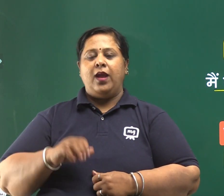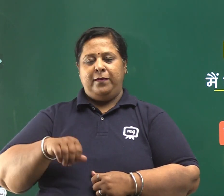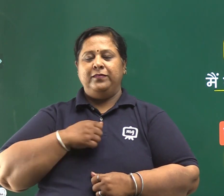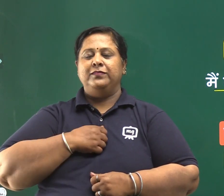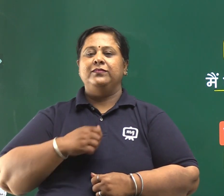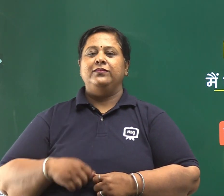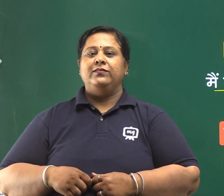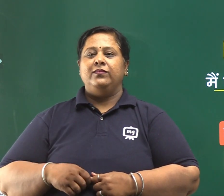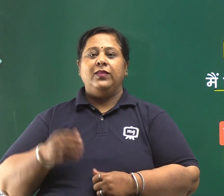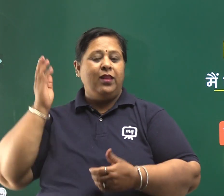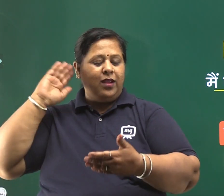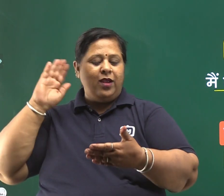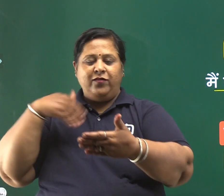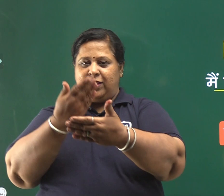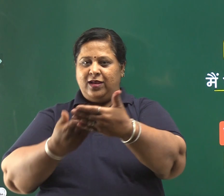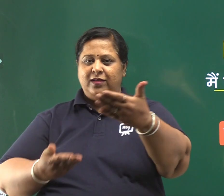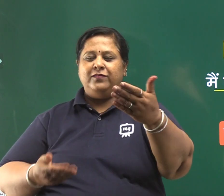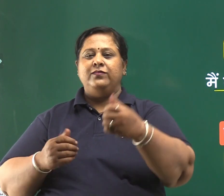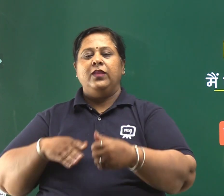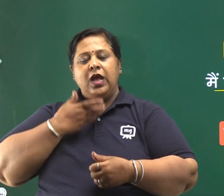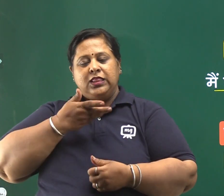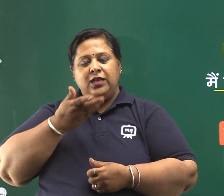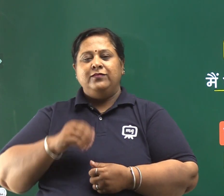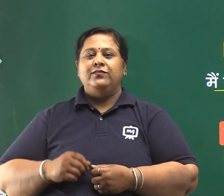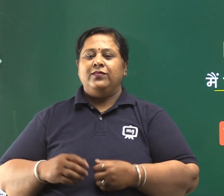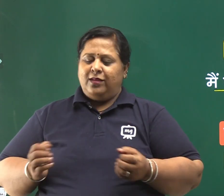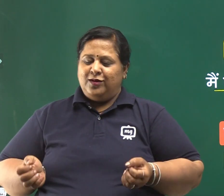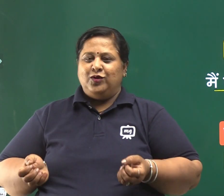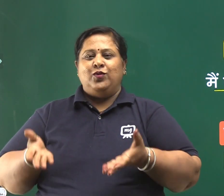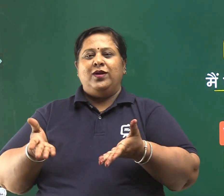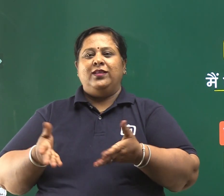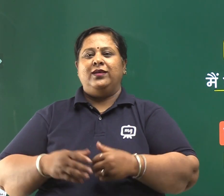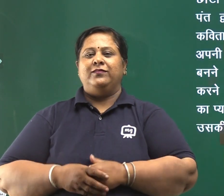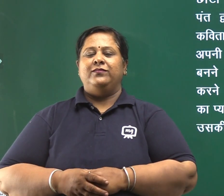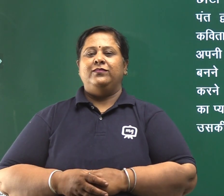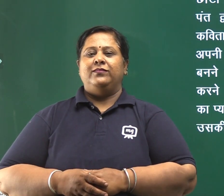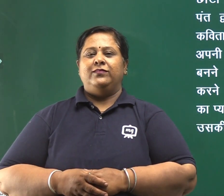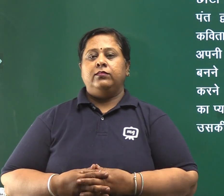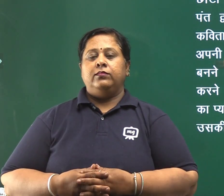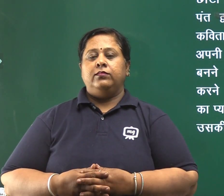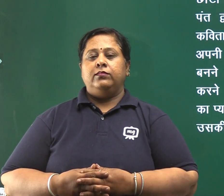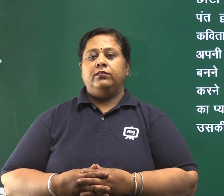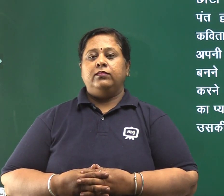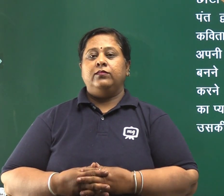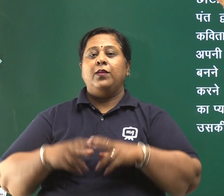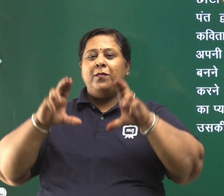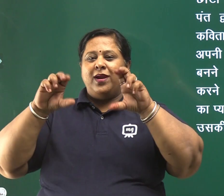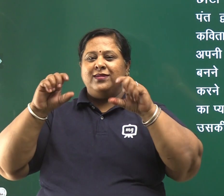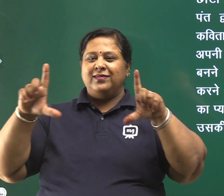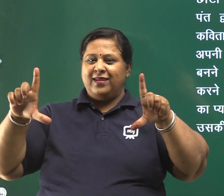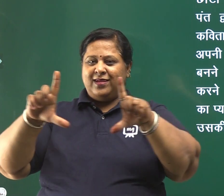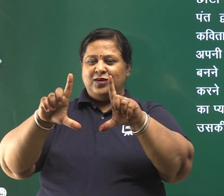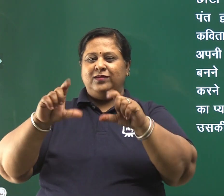हम कविता का अध्ययन शुरू करते हैं। पाठ सारांश।